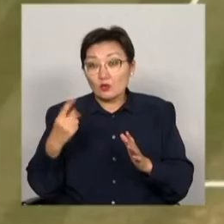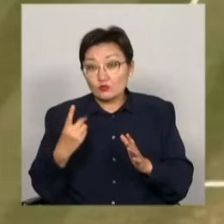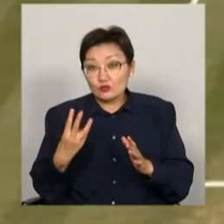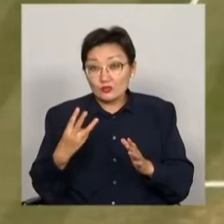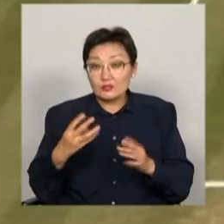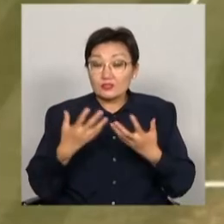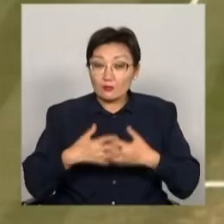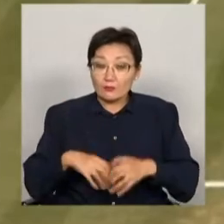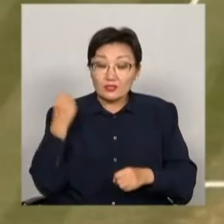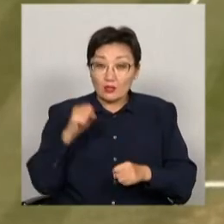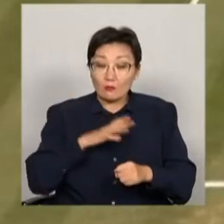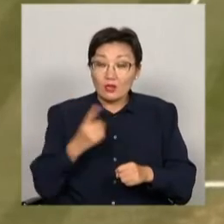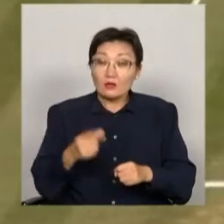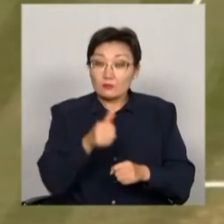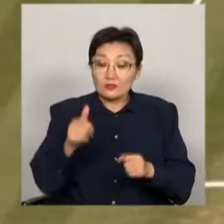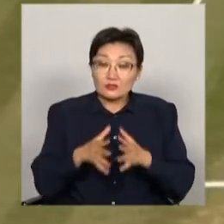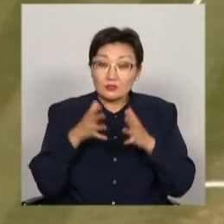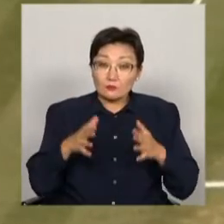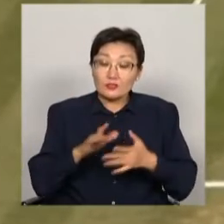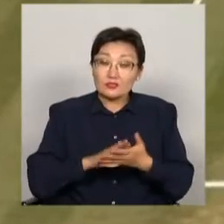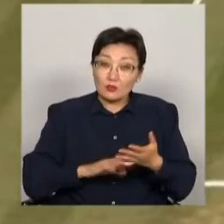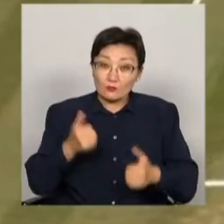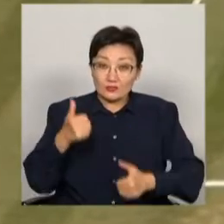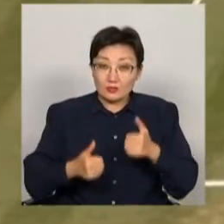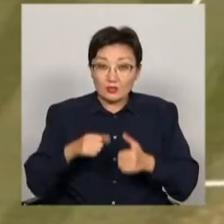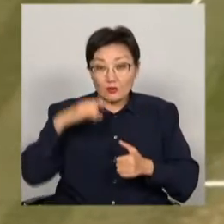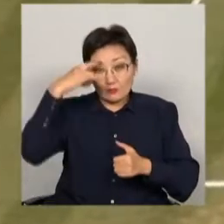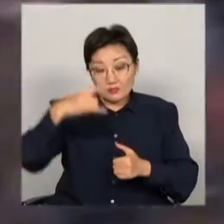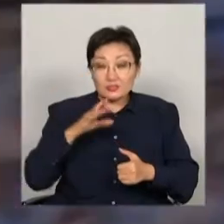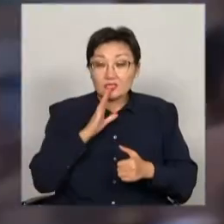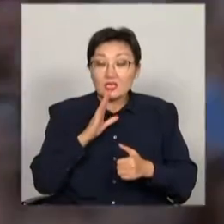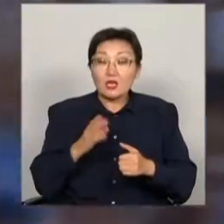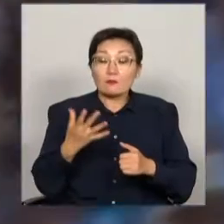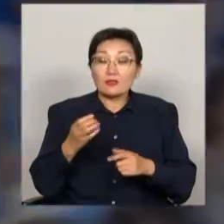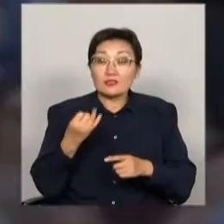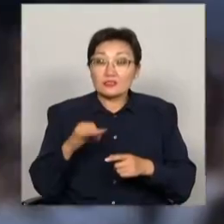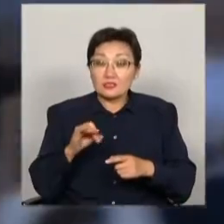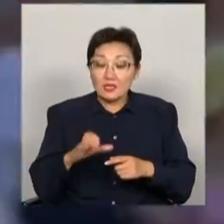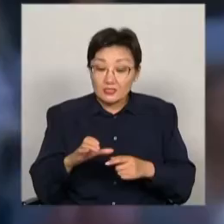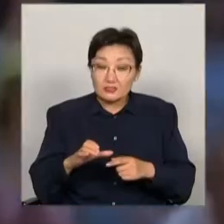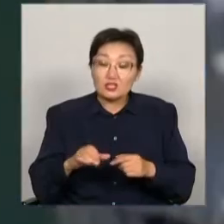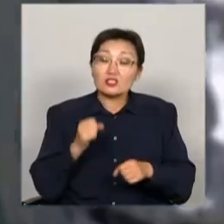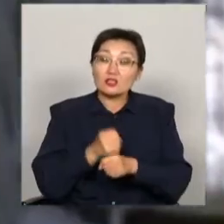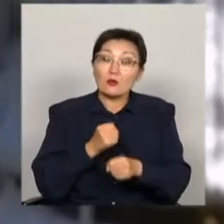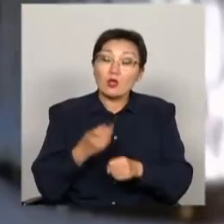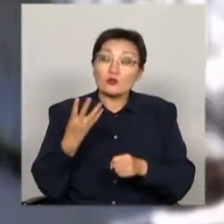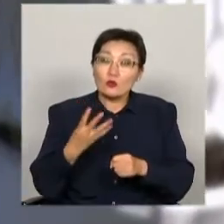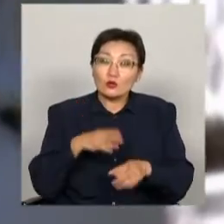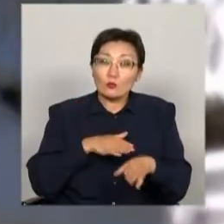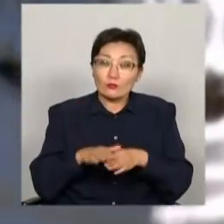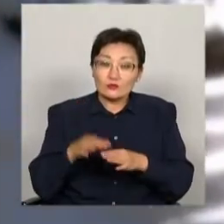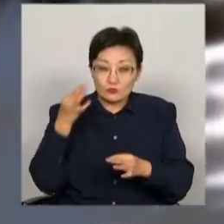жетті. Бір сағаттан астам уақытқа созылған ойында отандасымыз 5 эйс жасап, 9 брейкпойнттың 4-теуін мүлт